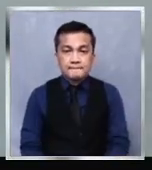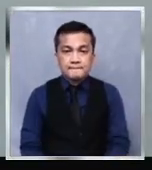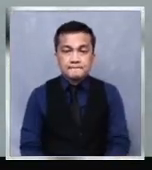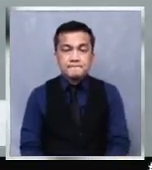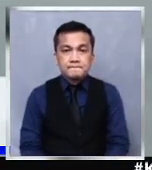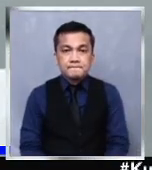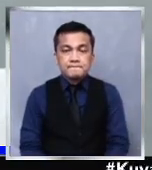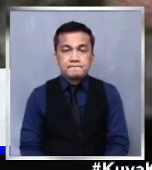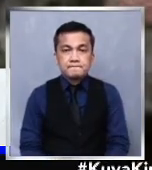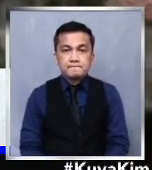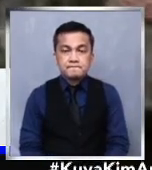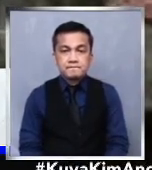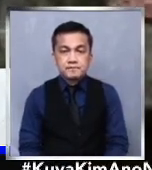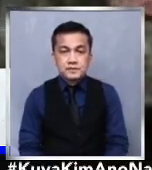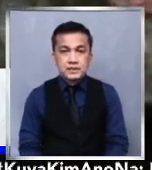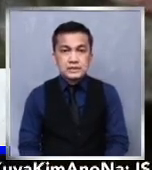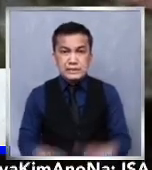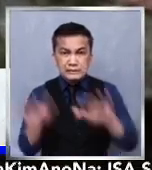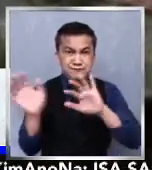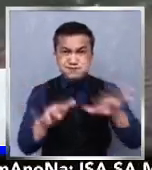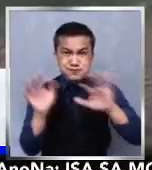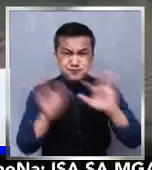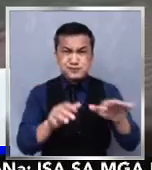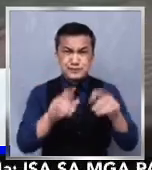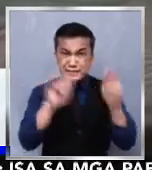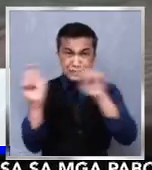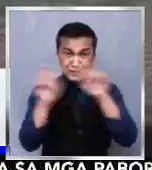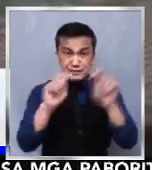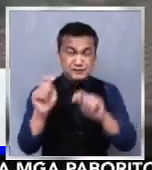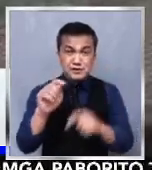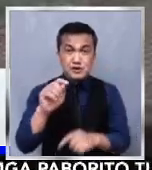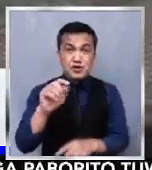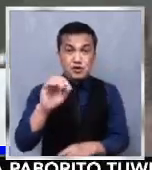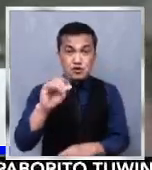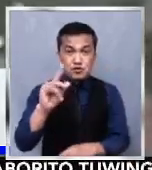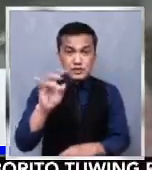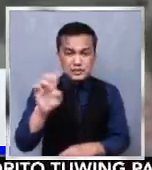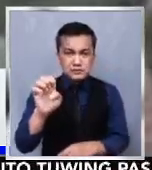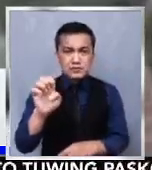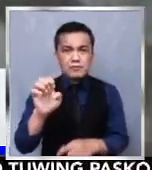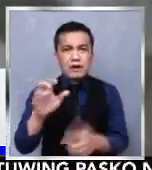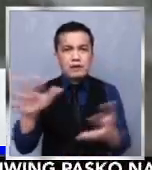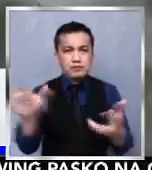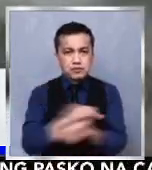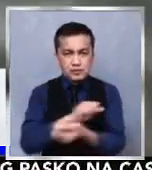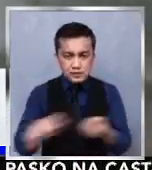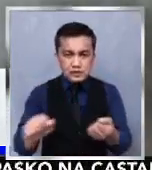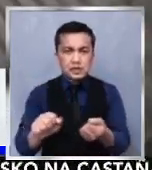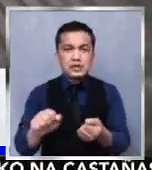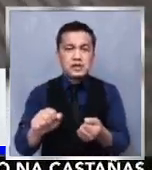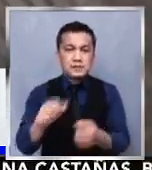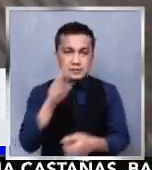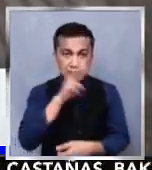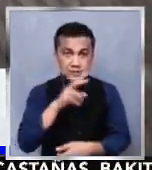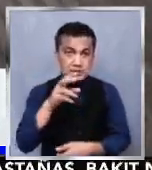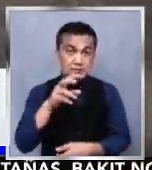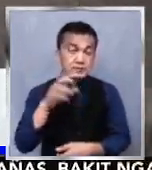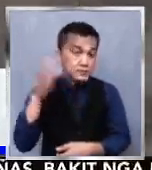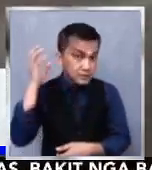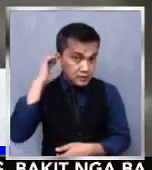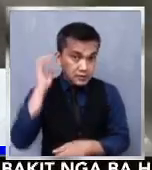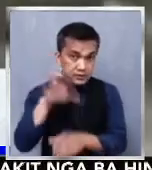Sa bagsik ng Bagyong Odette, matinding nasalanta ang Visayas at Mindanao, kabilang na ang Southern